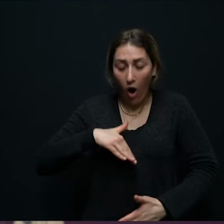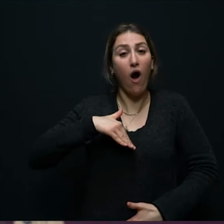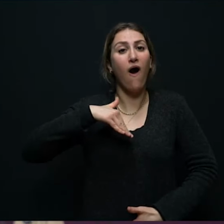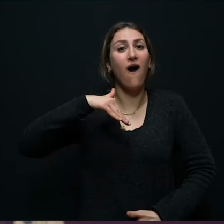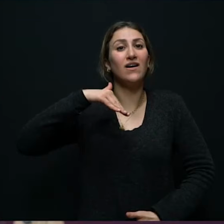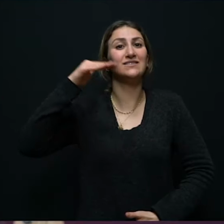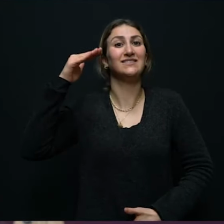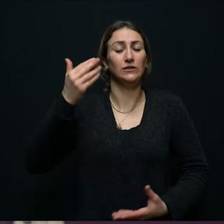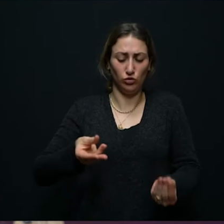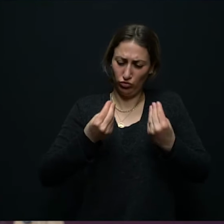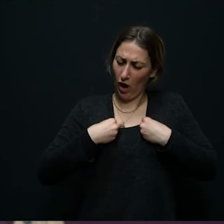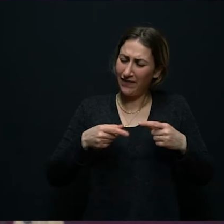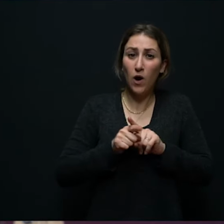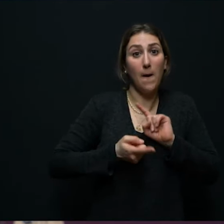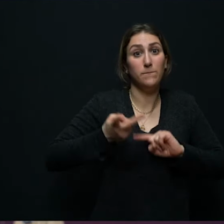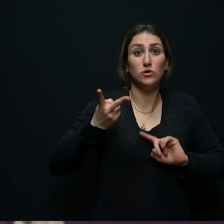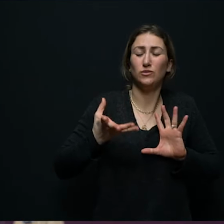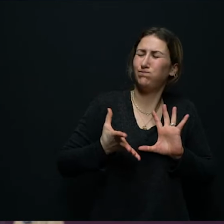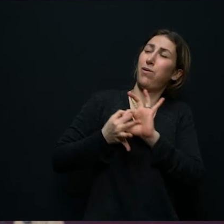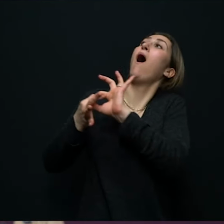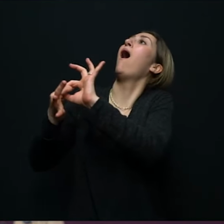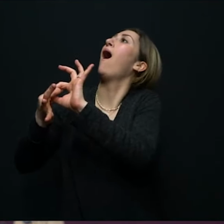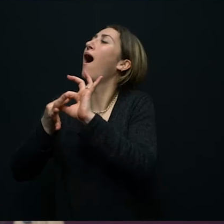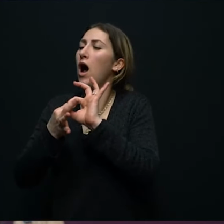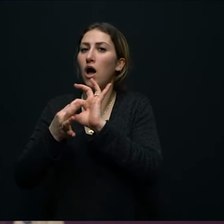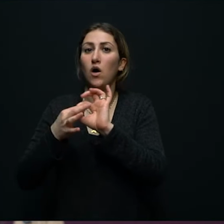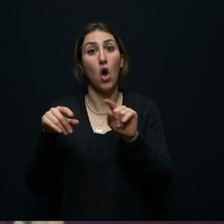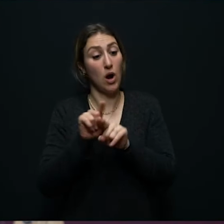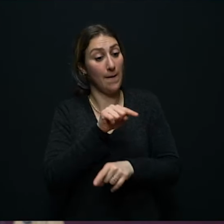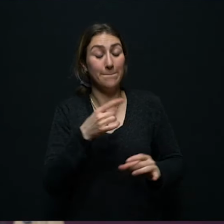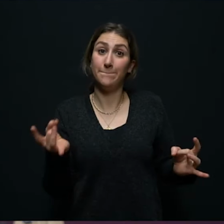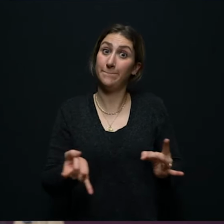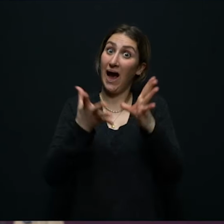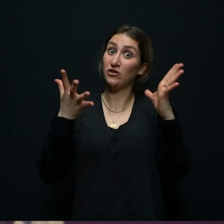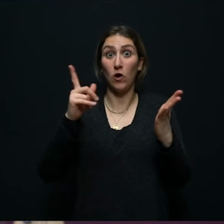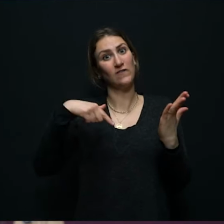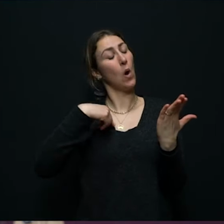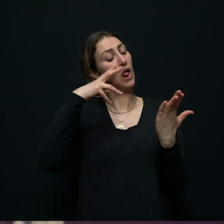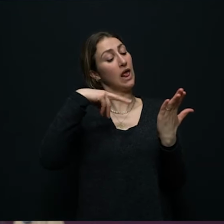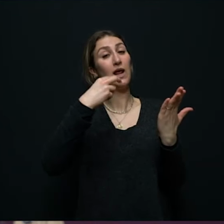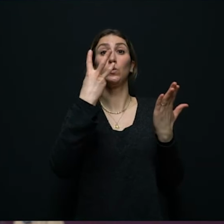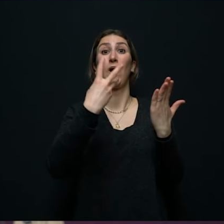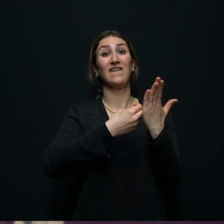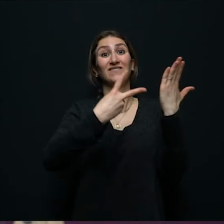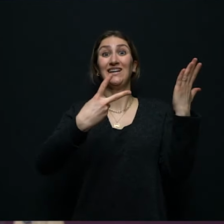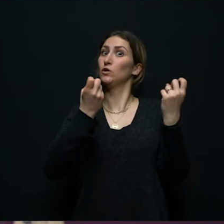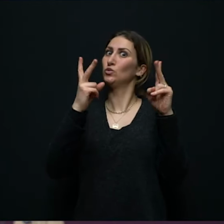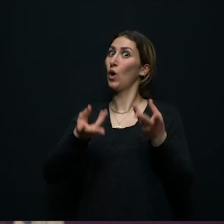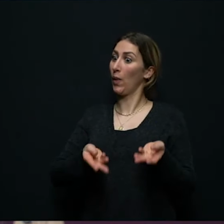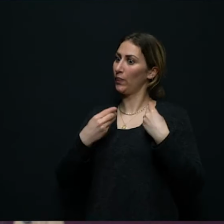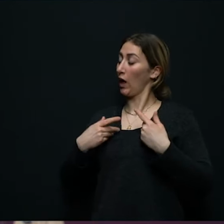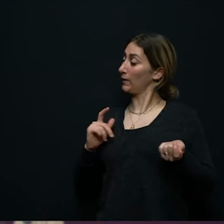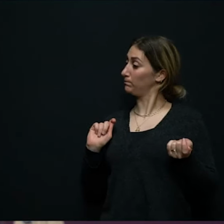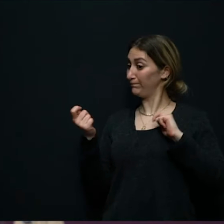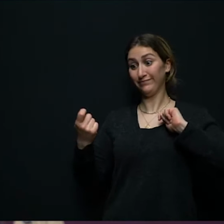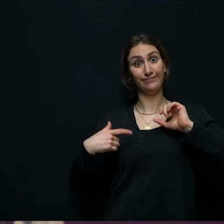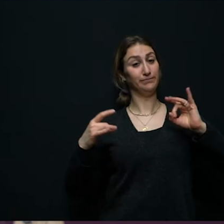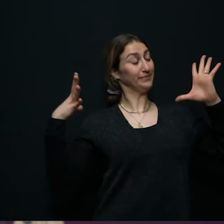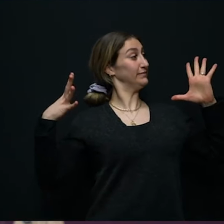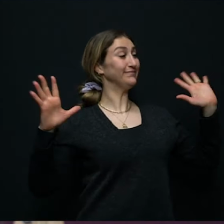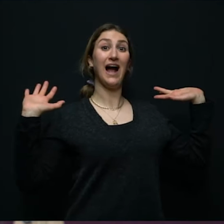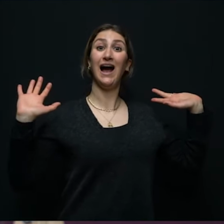transforme c'est pas un truc magique allez je vais dire 3 verset et c'est magique je vais transformer non c'est pas comme ça